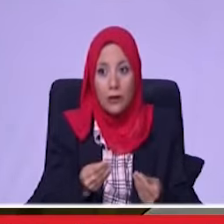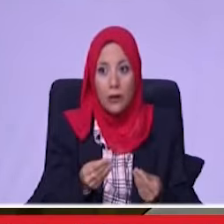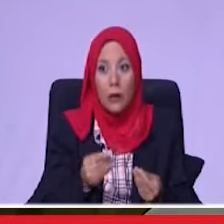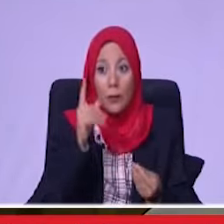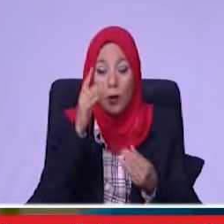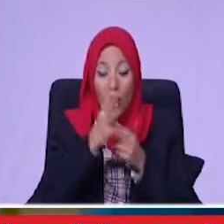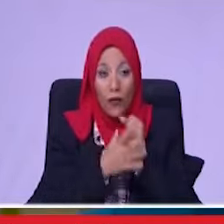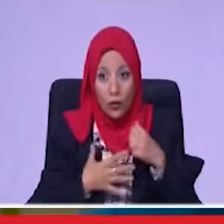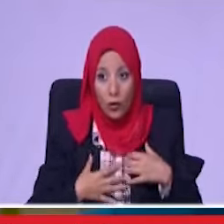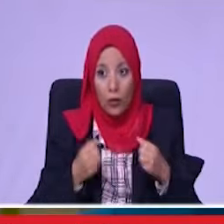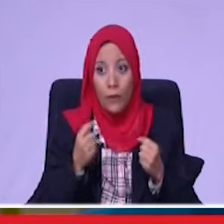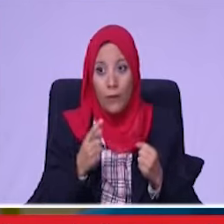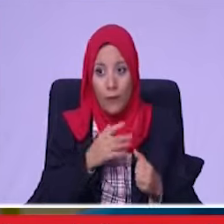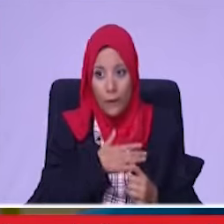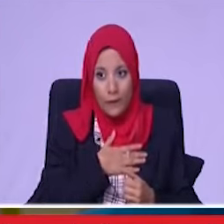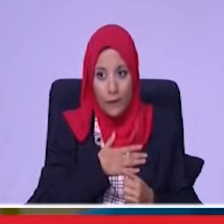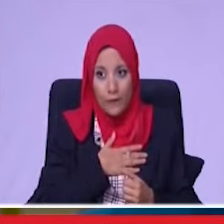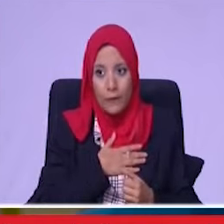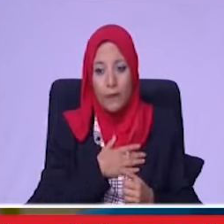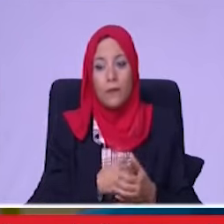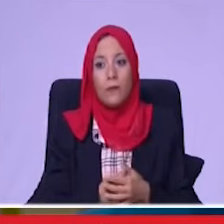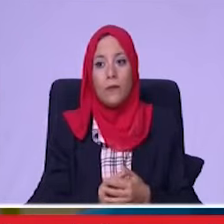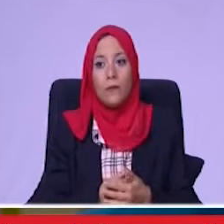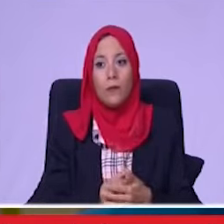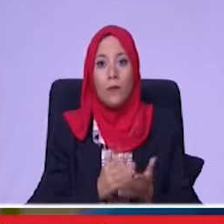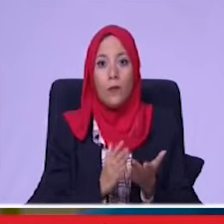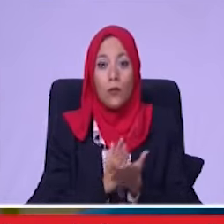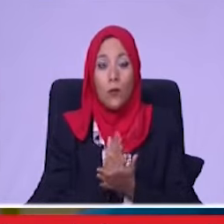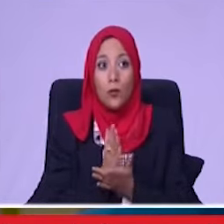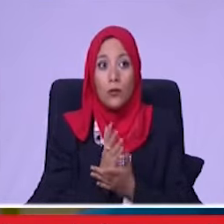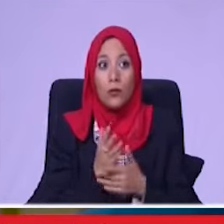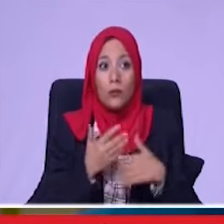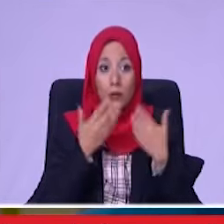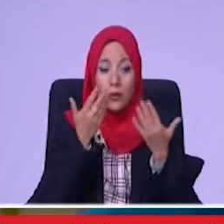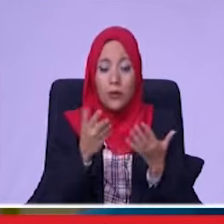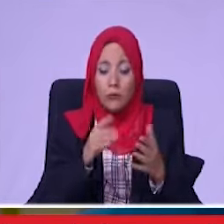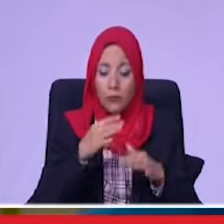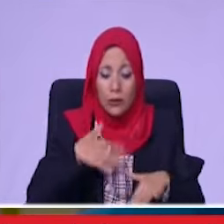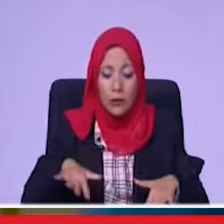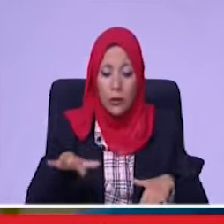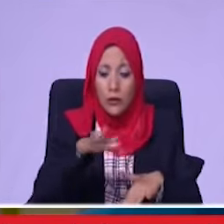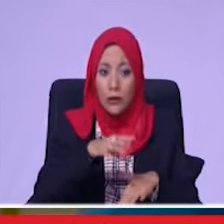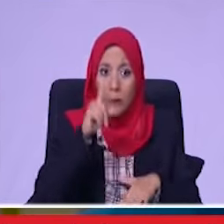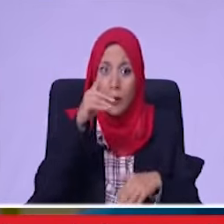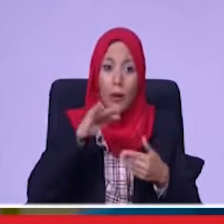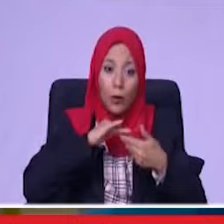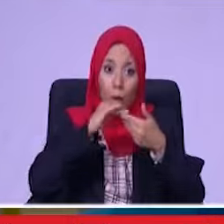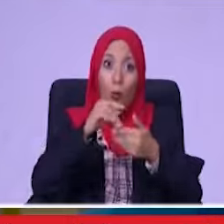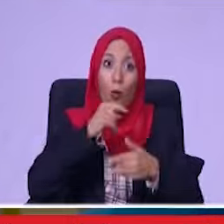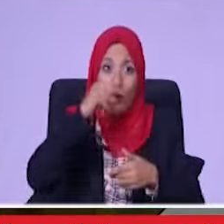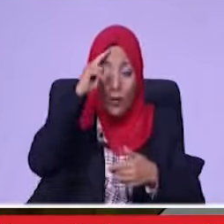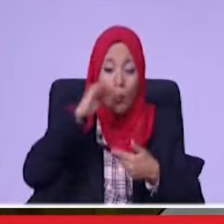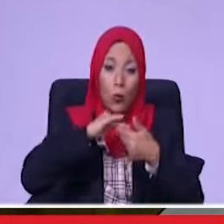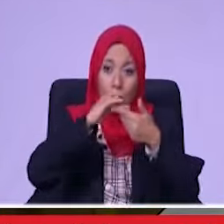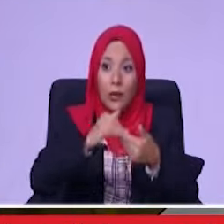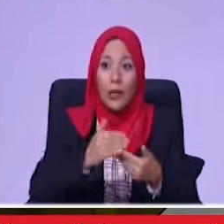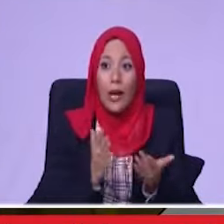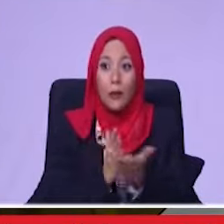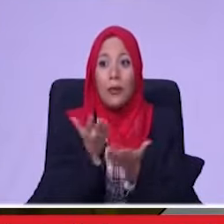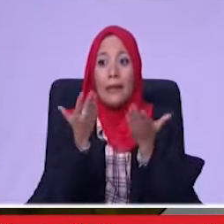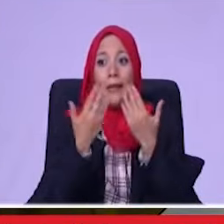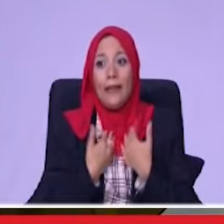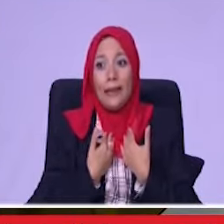يحفظك يا ابني، اللهم امين، ويجعل القرآن ذخرا لك في الدنيا وفي الآخرة. وادعي لنا،